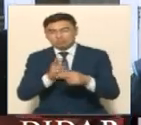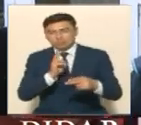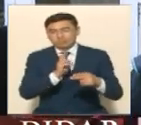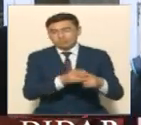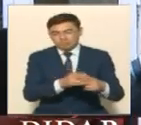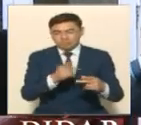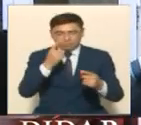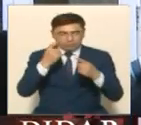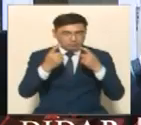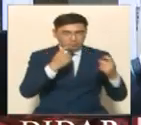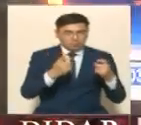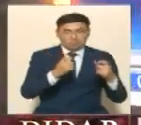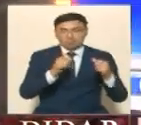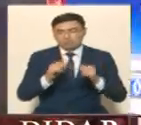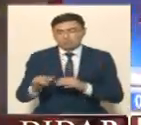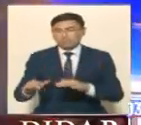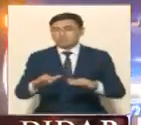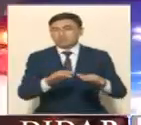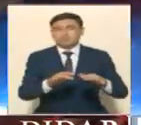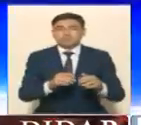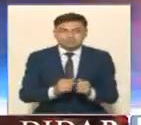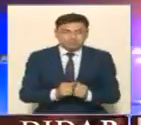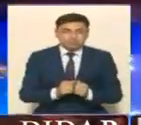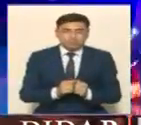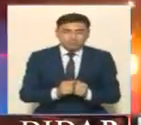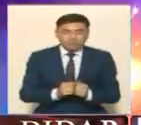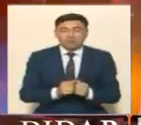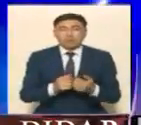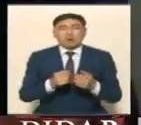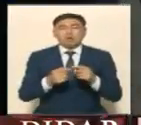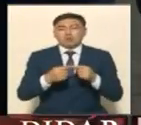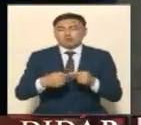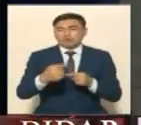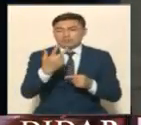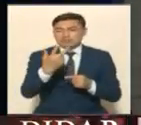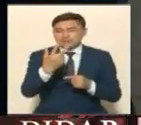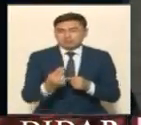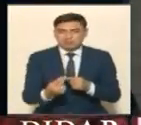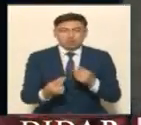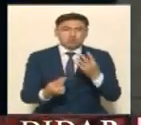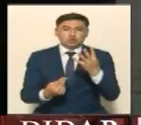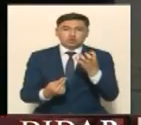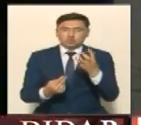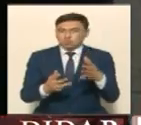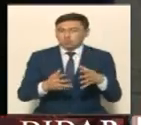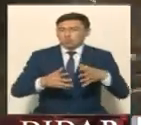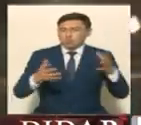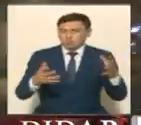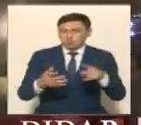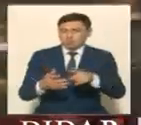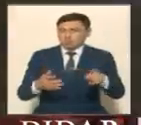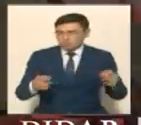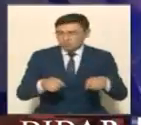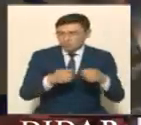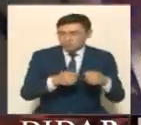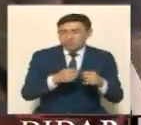қызметкерлері қызмет атқарды. Мас жүргізуші қылмыскер шарасы басталған 3 күннің ішінде 400-ден астам әкімшілік құқық бұзушылық анықталды. Оның